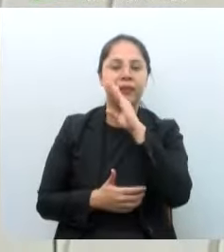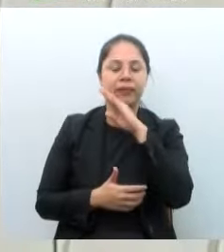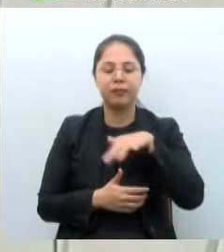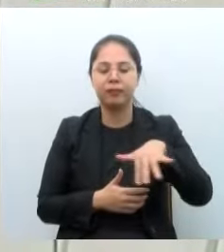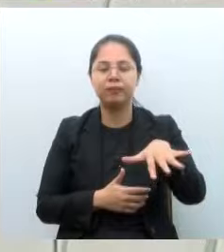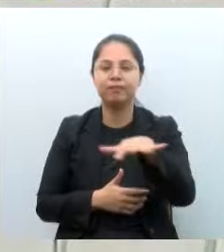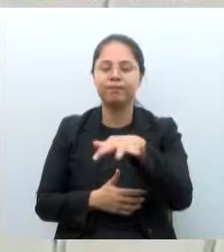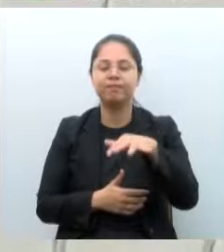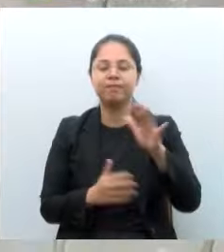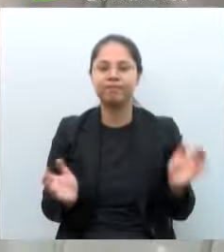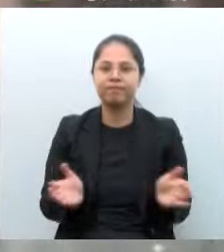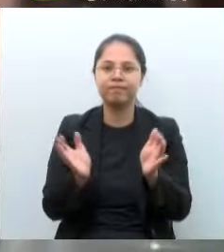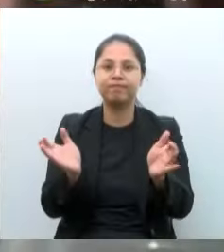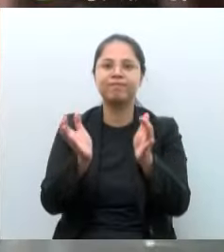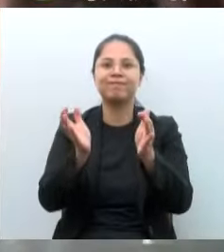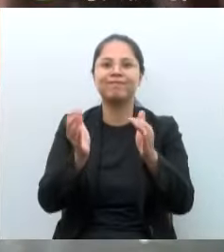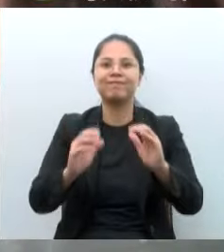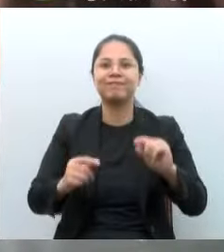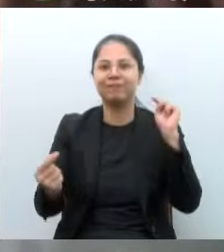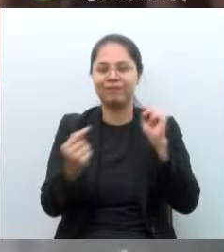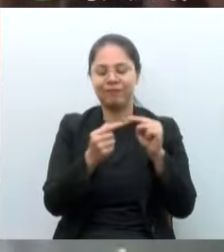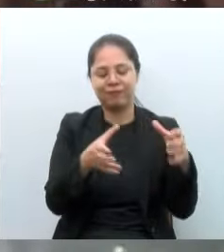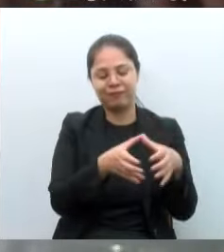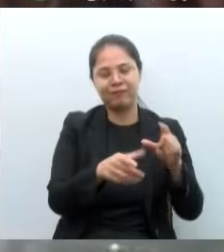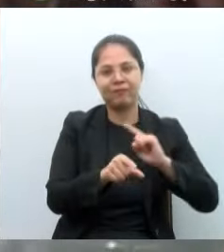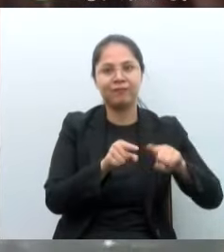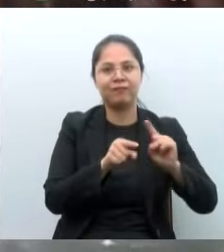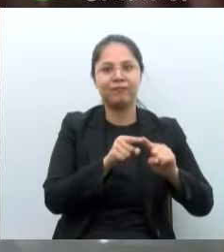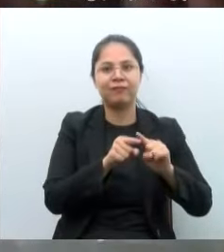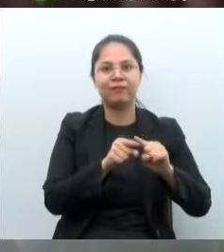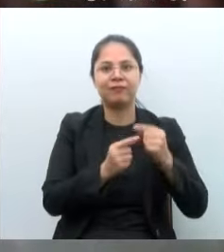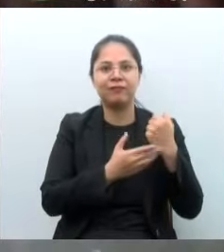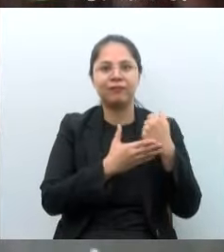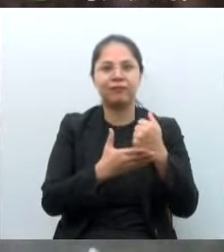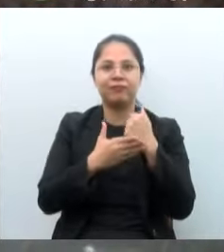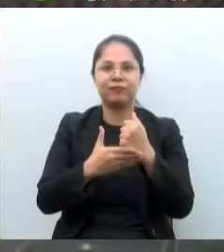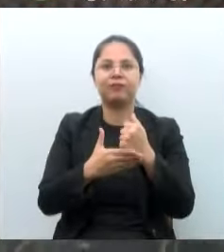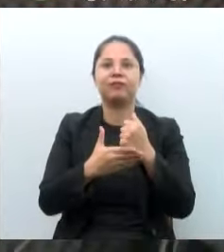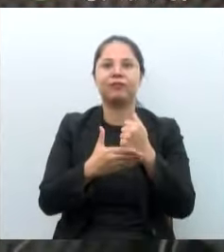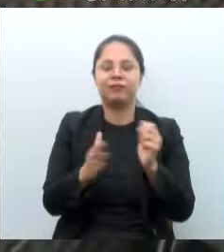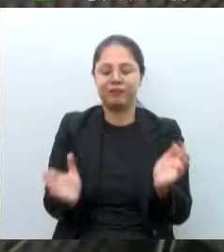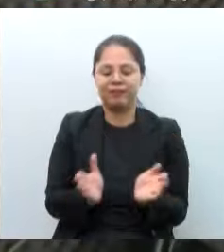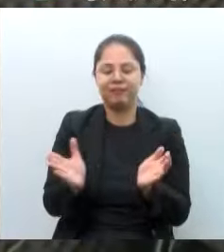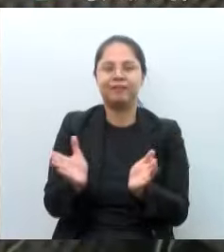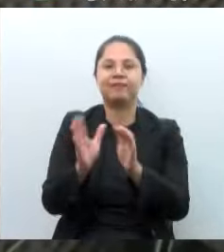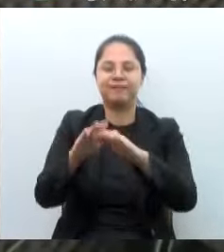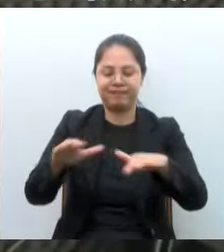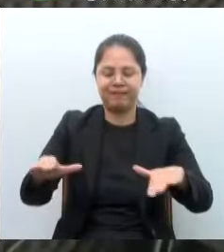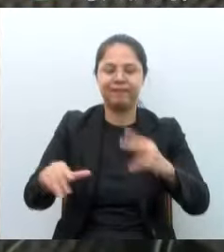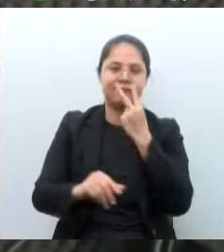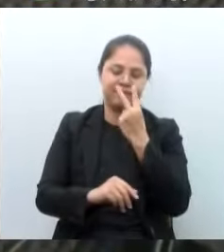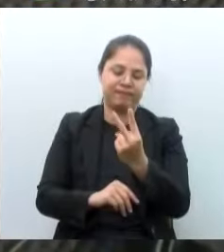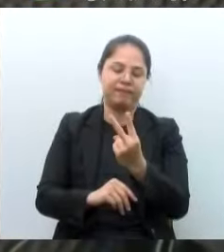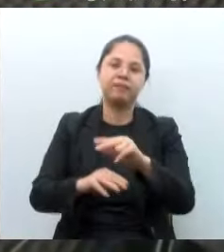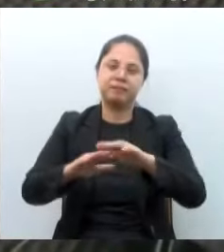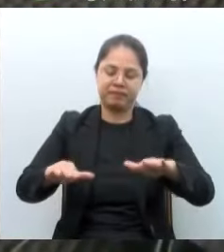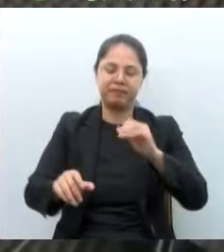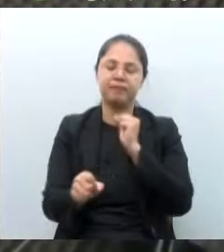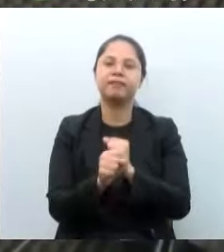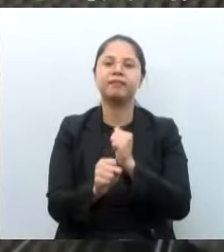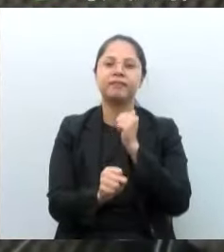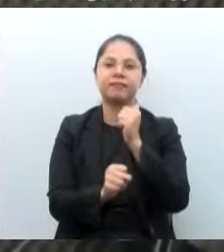นับสนุนคุณครูหน่วยงานต่างๆรวมถึงหน่วยงานที่เกี่ยวข้องมีให้การซัพพอร์ตกับตัวของนักเรียนเนี่ยนักเรียนก็จะสามารถ